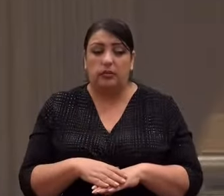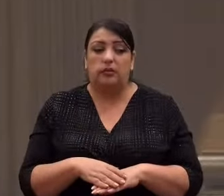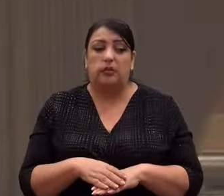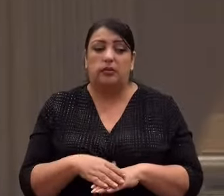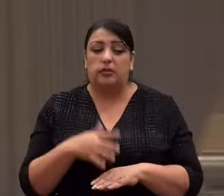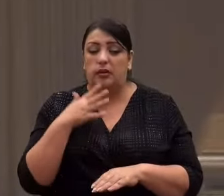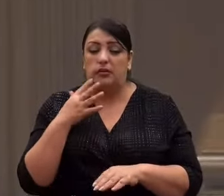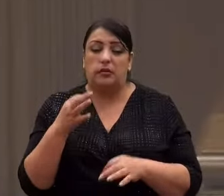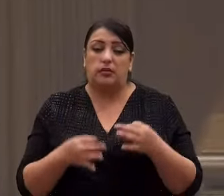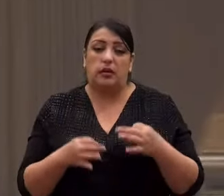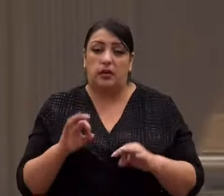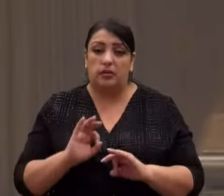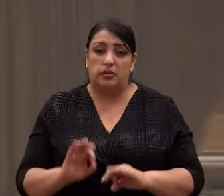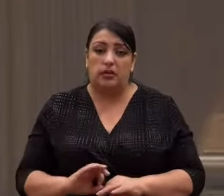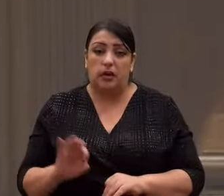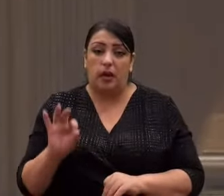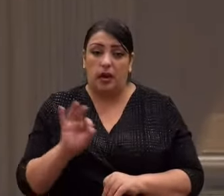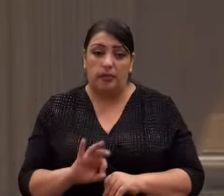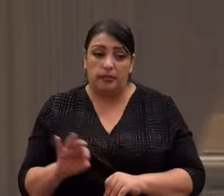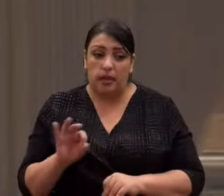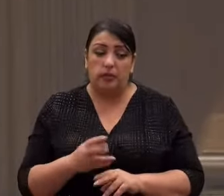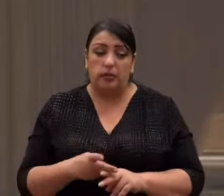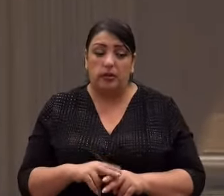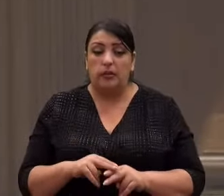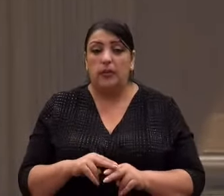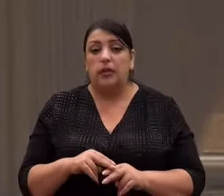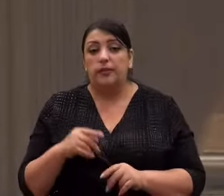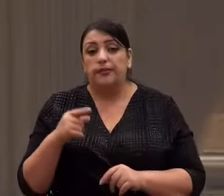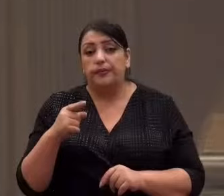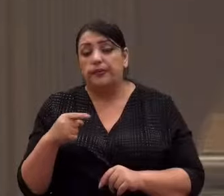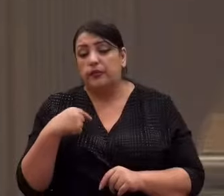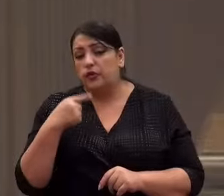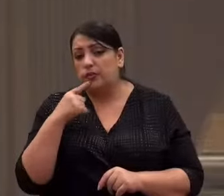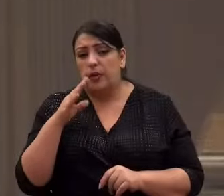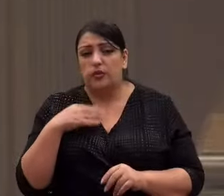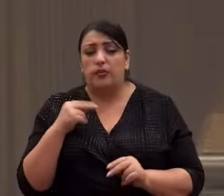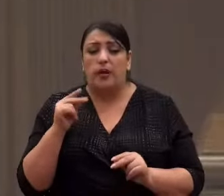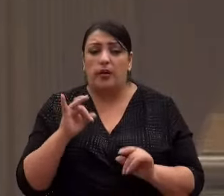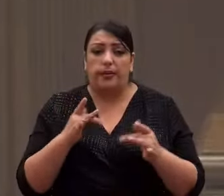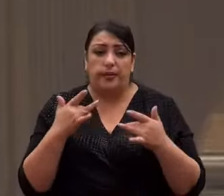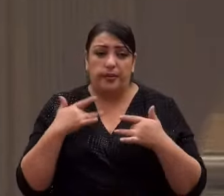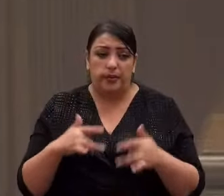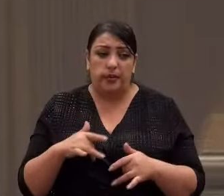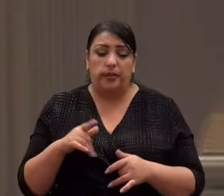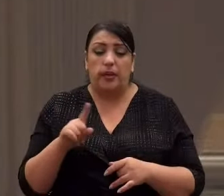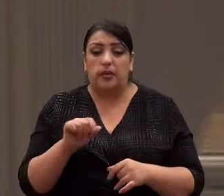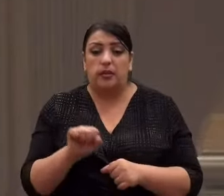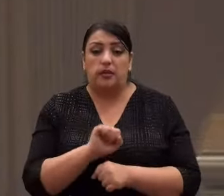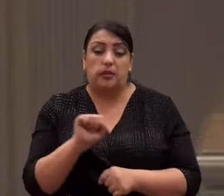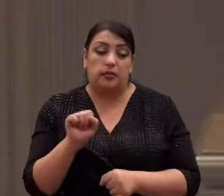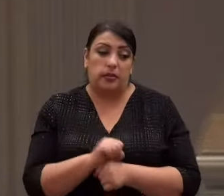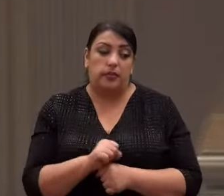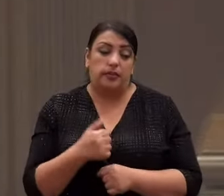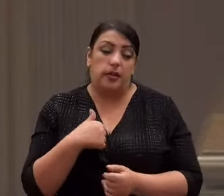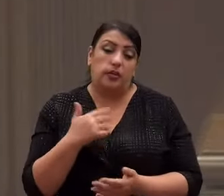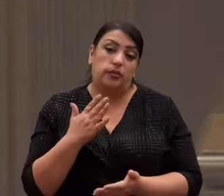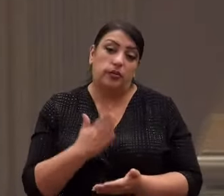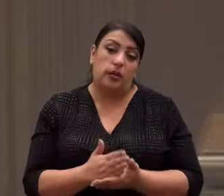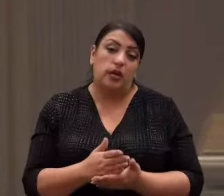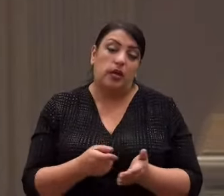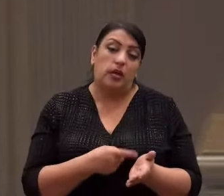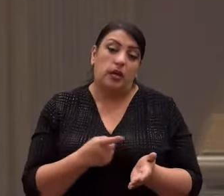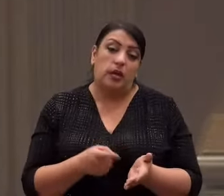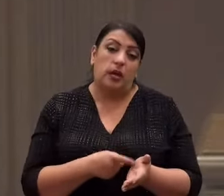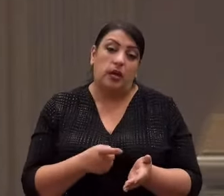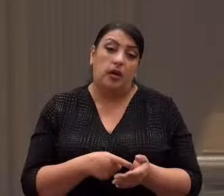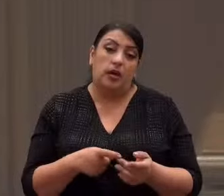և ուզում եմ ասել, որ այս ոչ արդարացնող հիմքով քրեական հետապնդման դադարեցման դեպքում մենք ունենում ենք քրեաիրավական